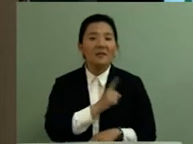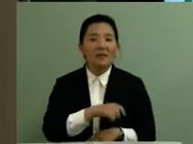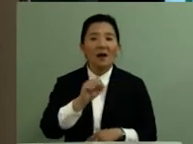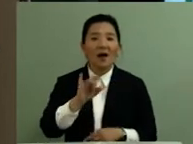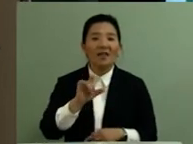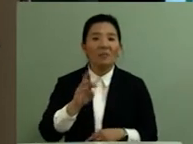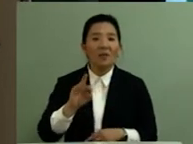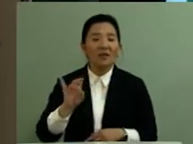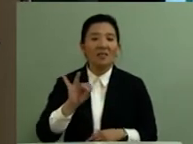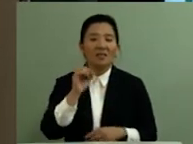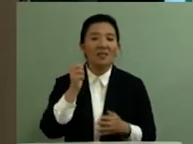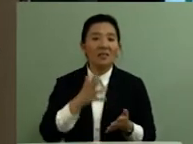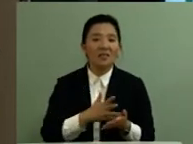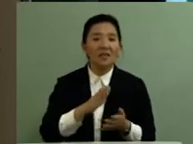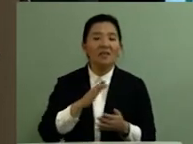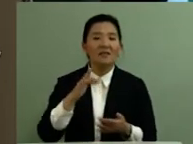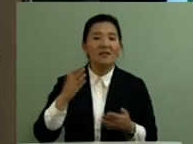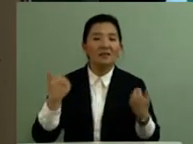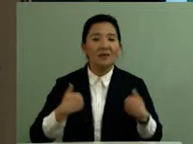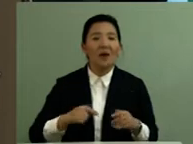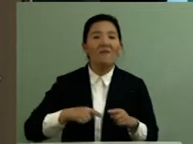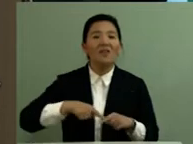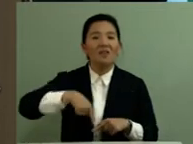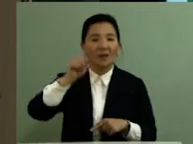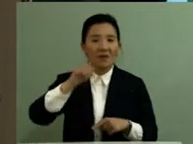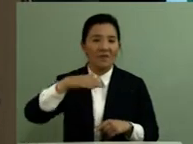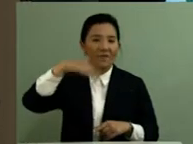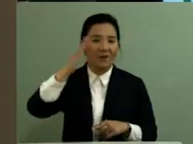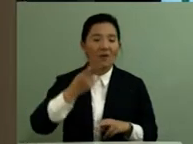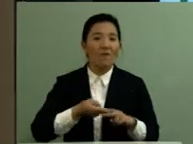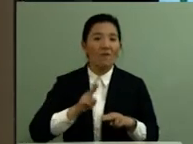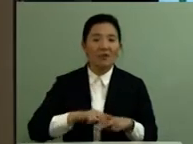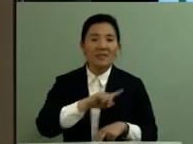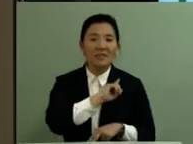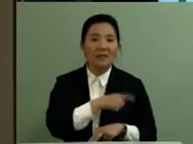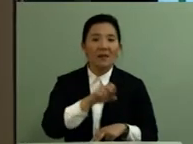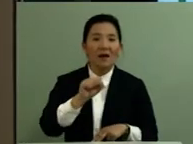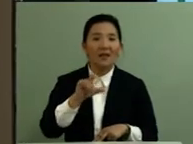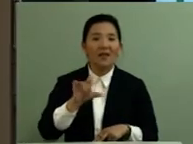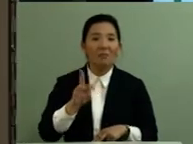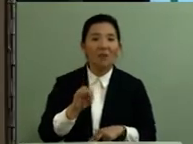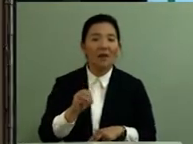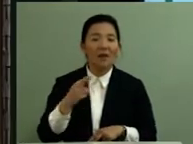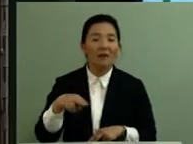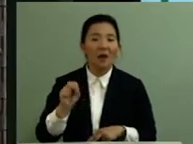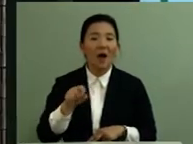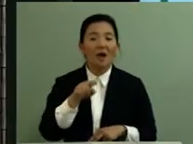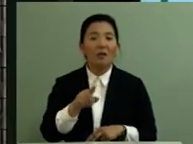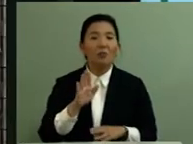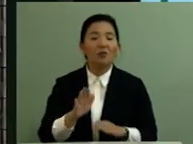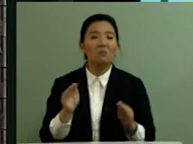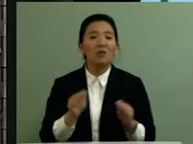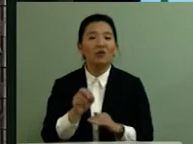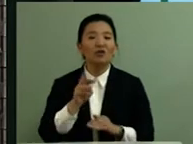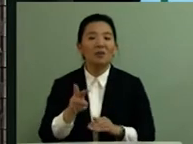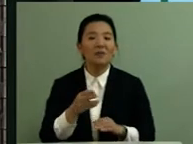Из центра тела вертикально вверх. Вот она, сила Архимеда. Она будет меньше,